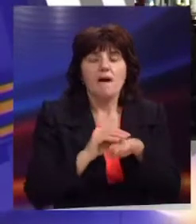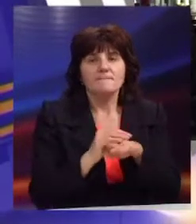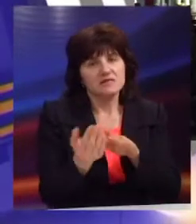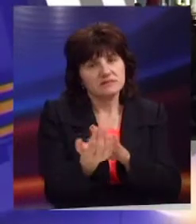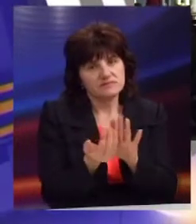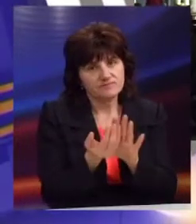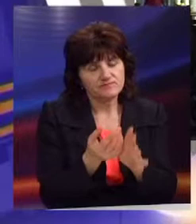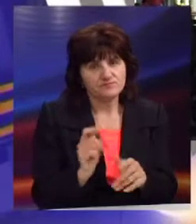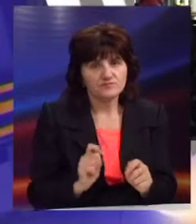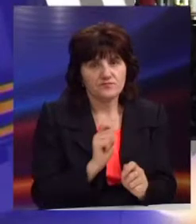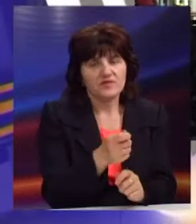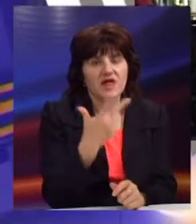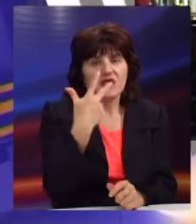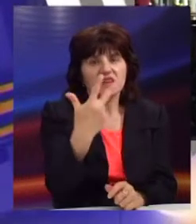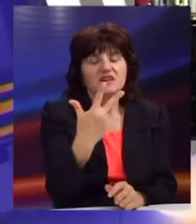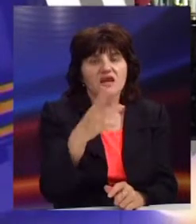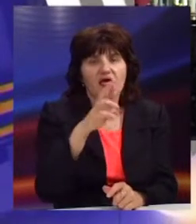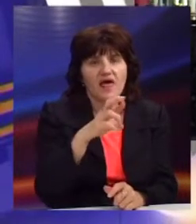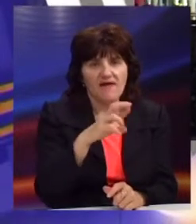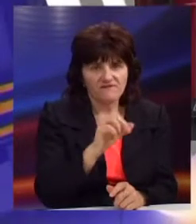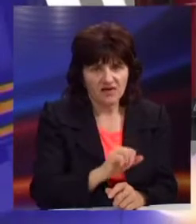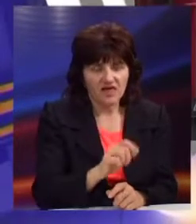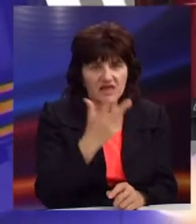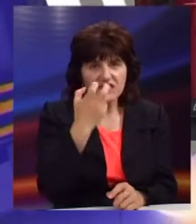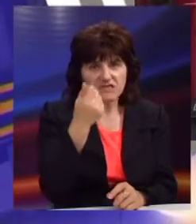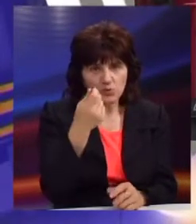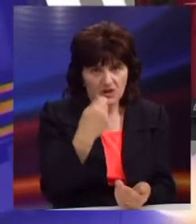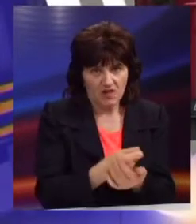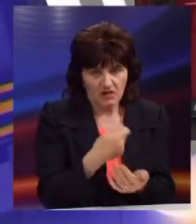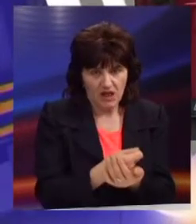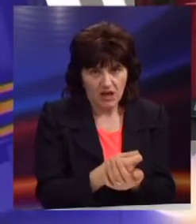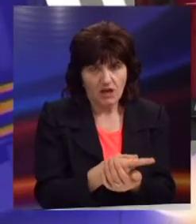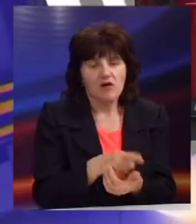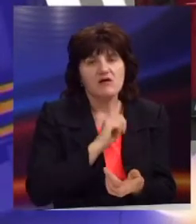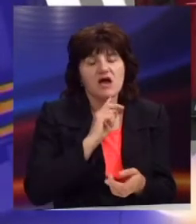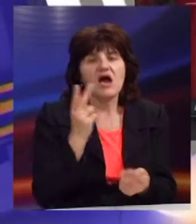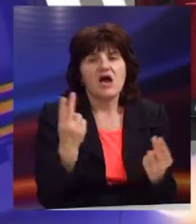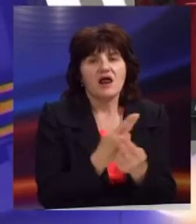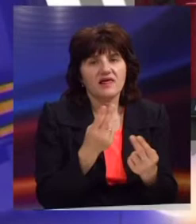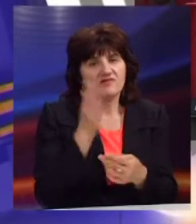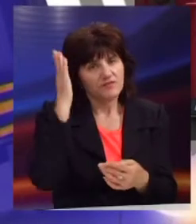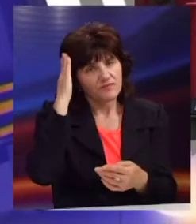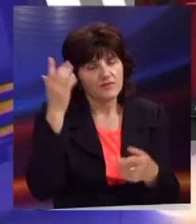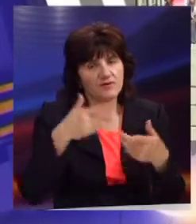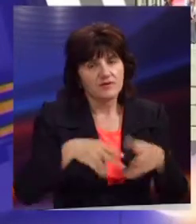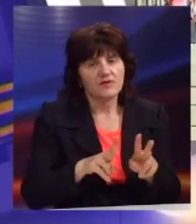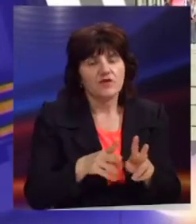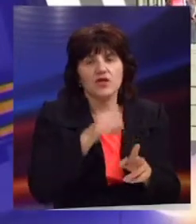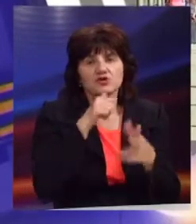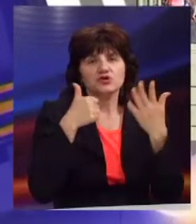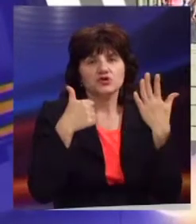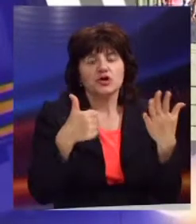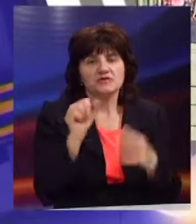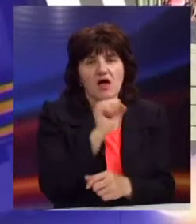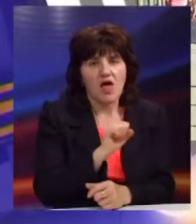unapred, što će vas koštati 3 eura, odnosno nešto više od 300 dinara, dok je rezervacija za kušet kola 6 eura. Od